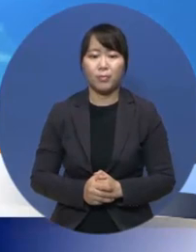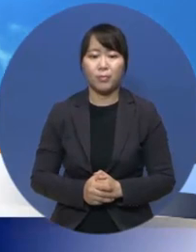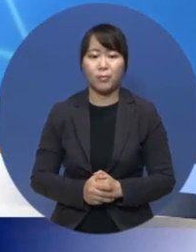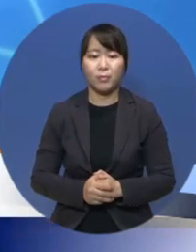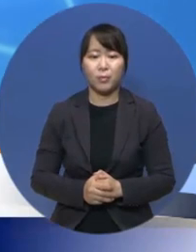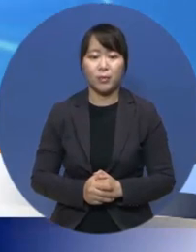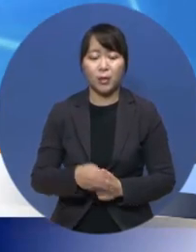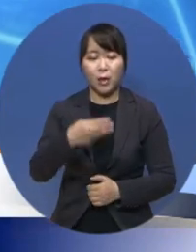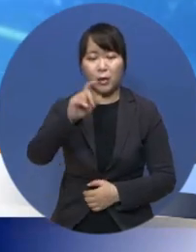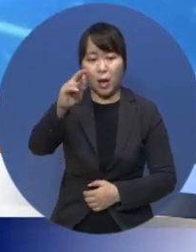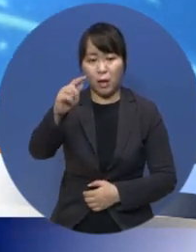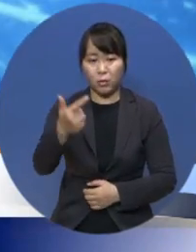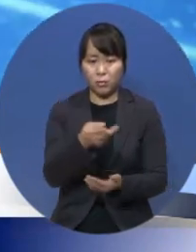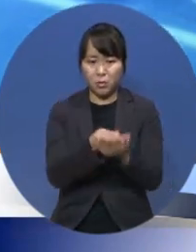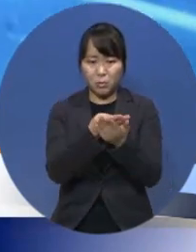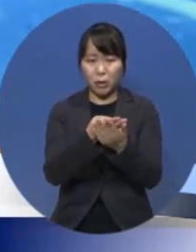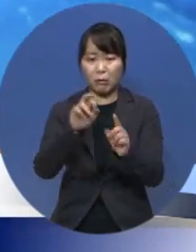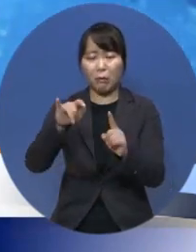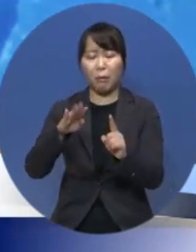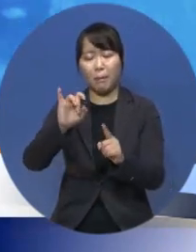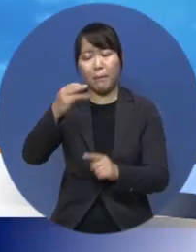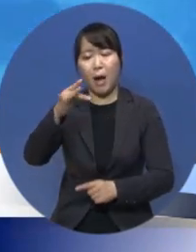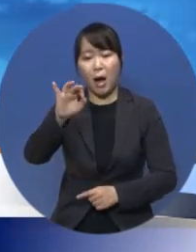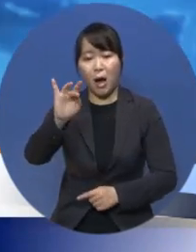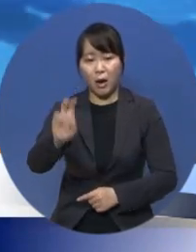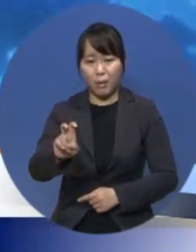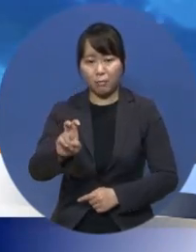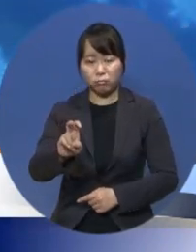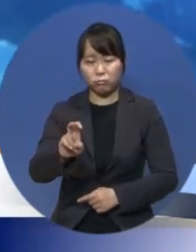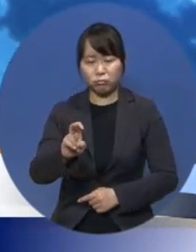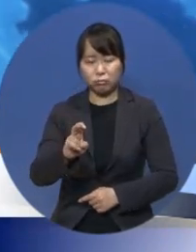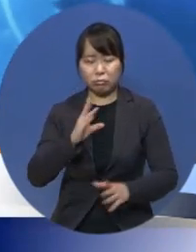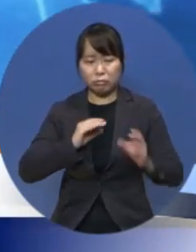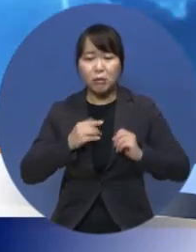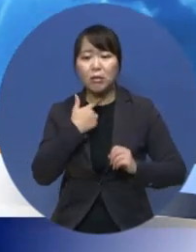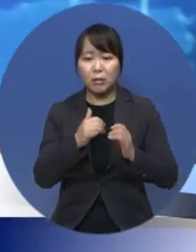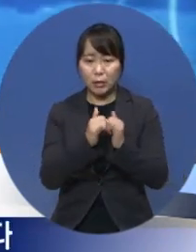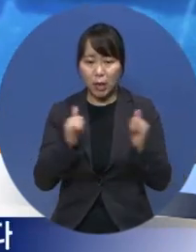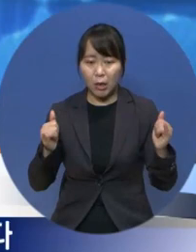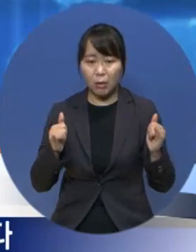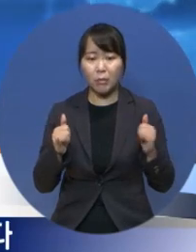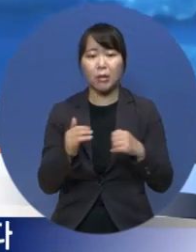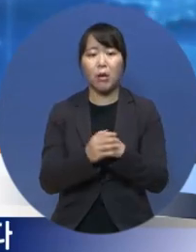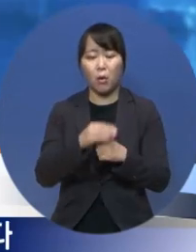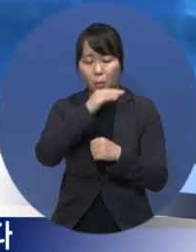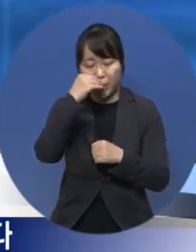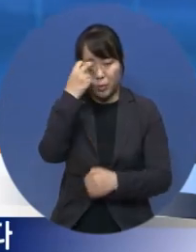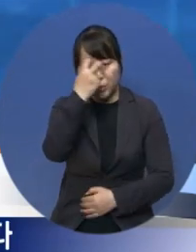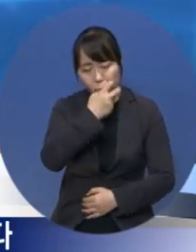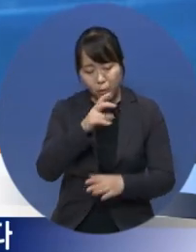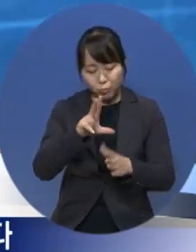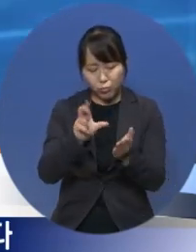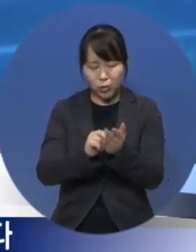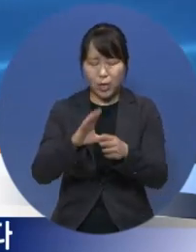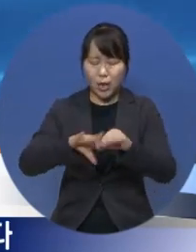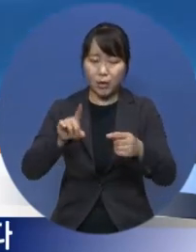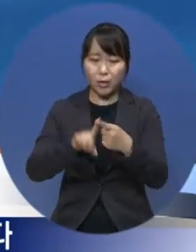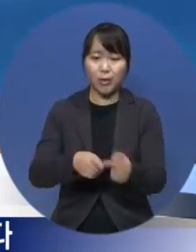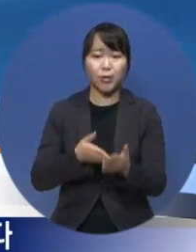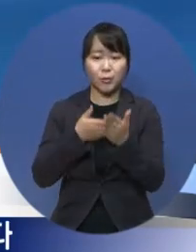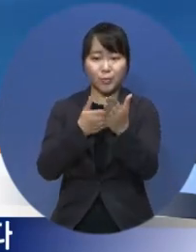나 돈 침대로 일군 발암물질에 노출된 피해자들이 원 자료 위원회 정당한 조사와 문제해결을 촉구하고